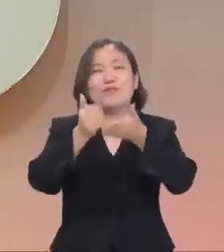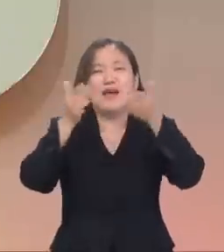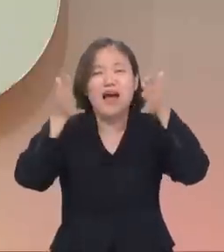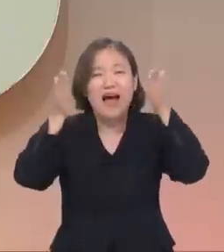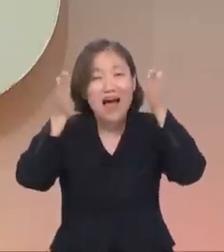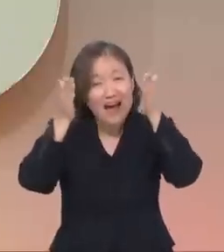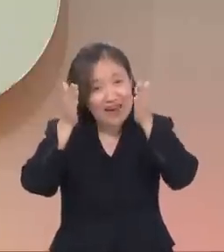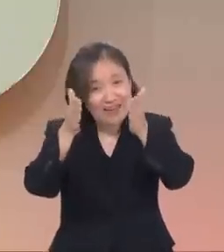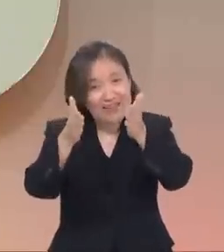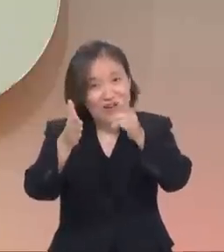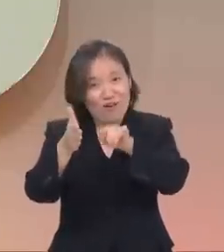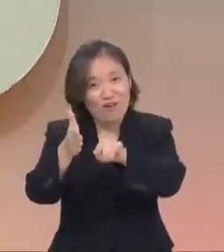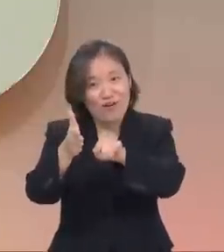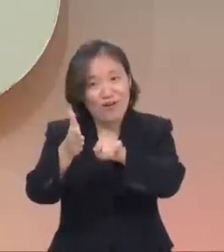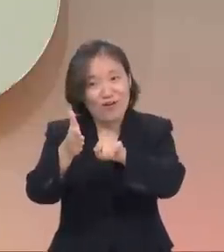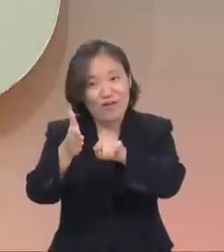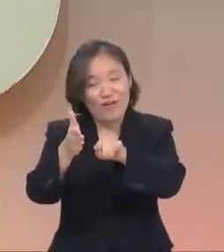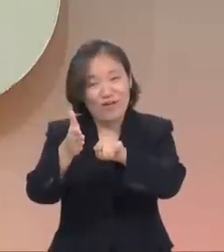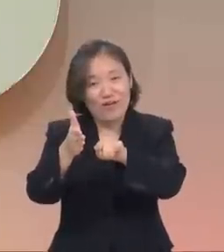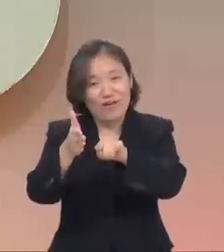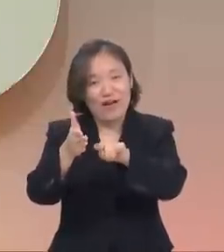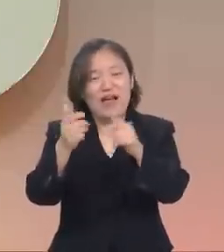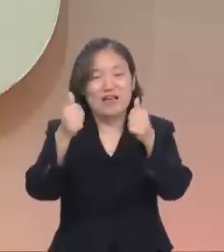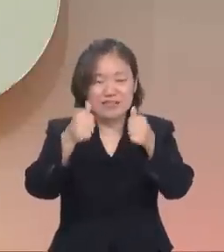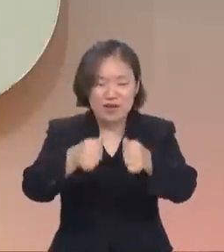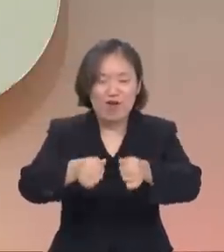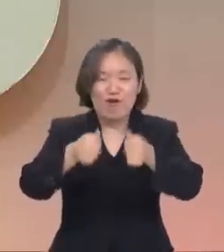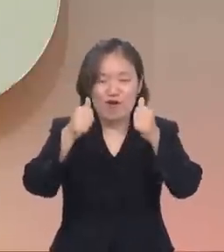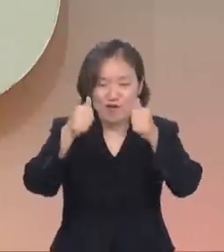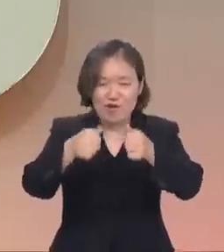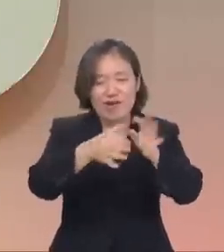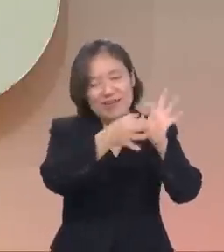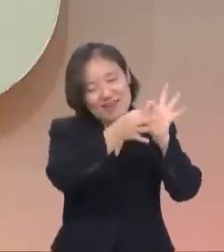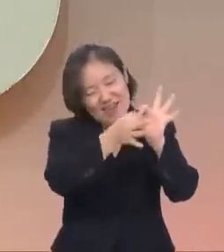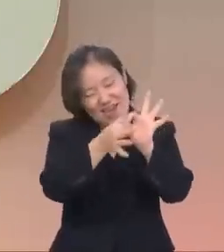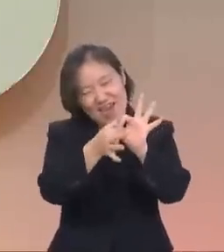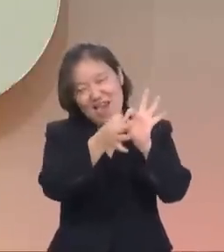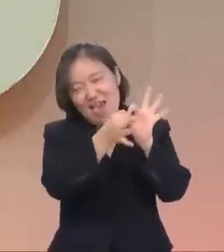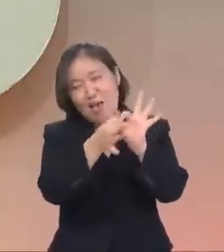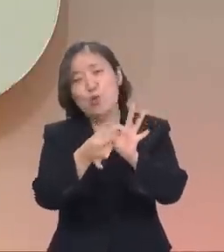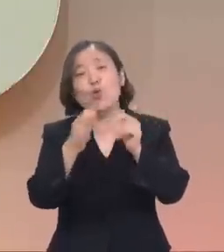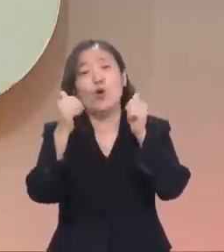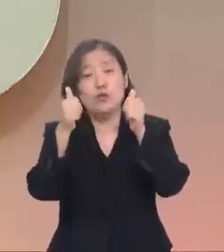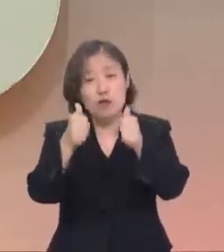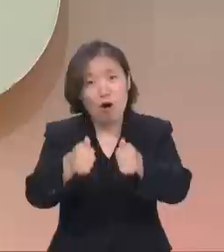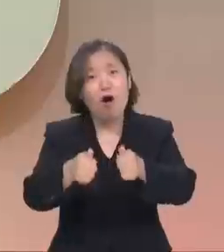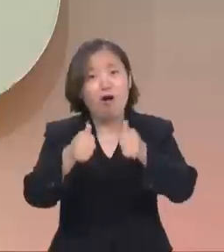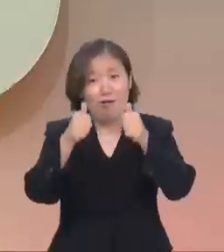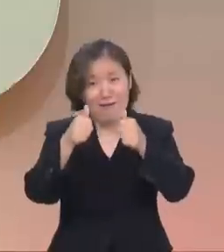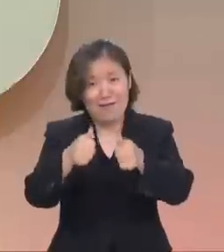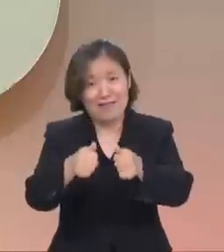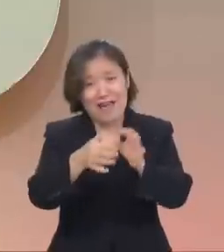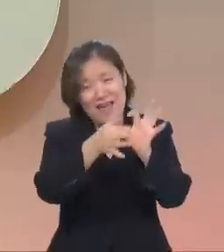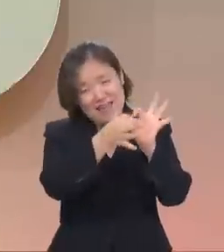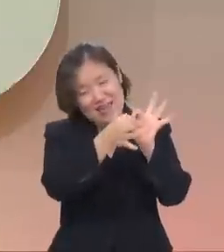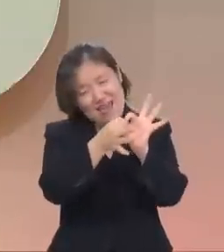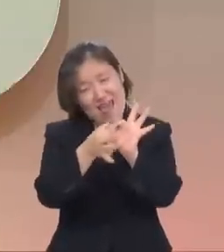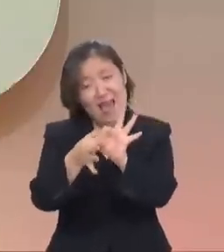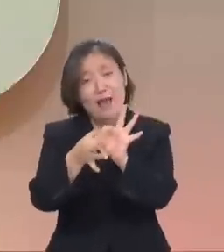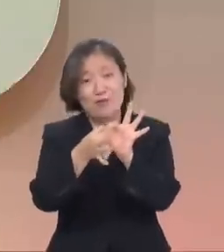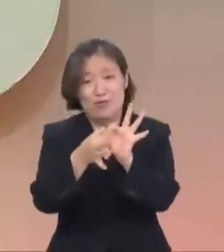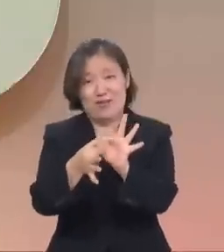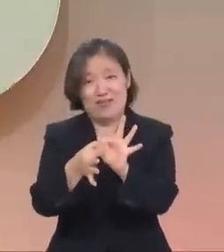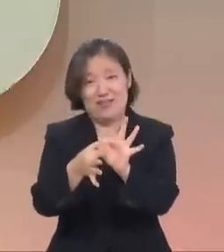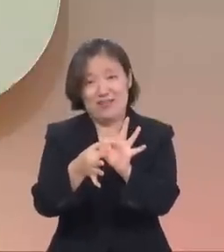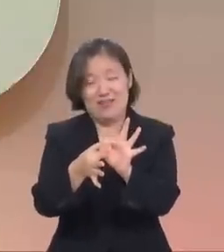향해서 그와 같이 저를 올리고 절을 올리고 그와 같이 저를